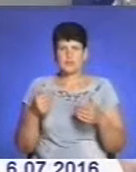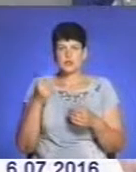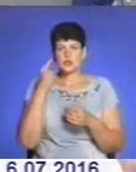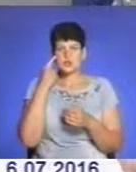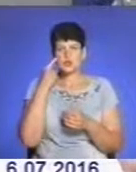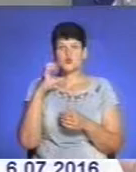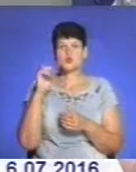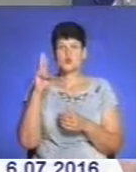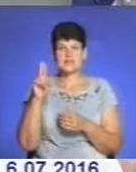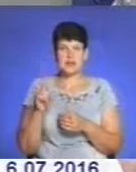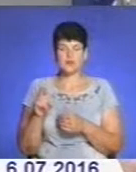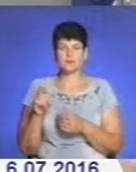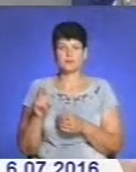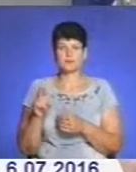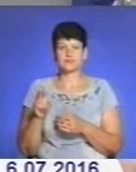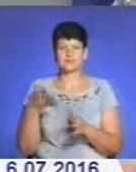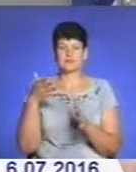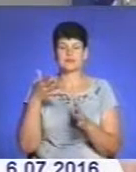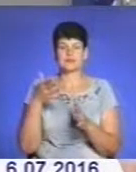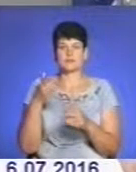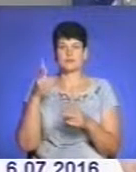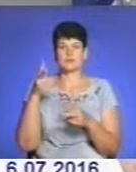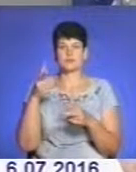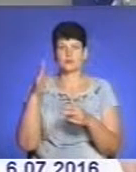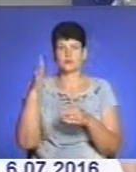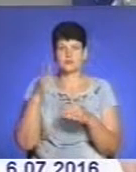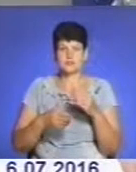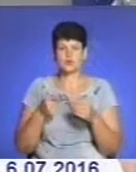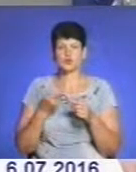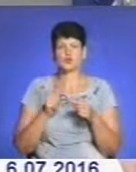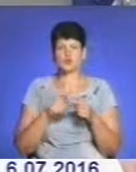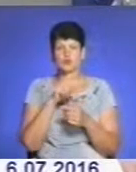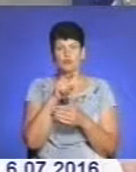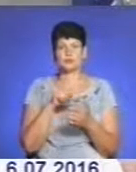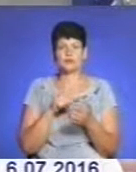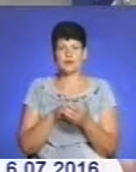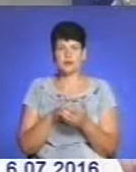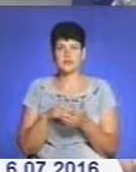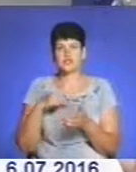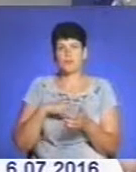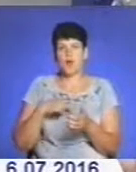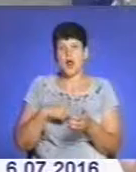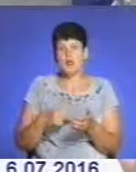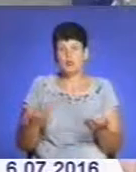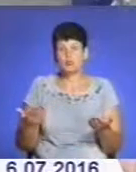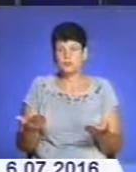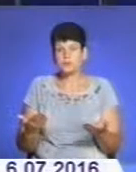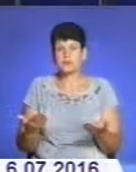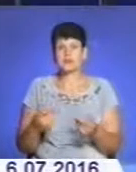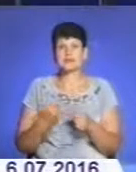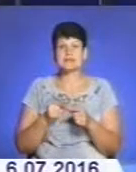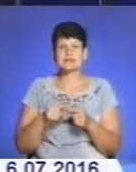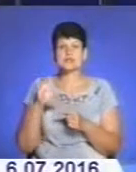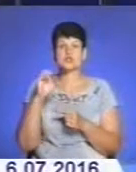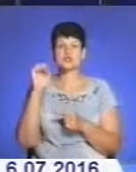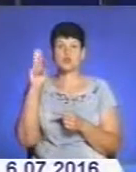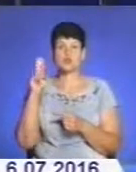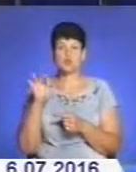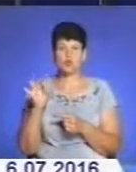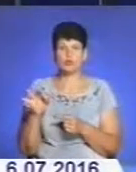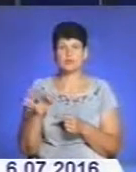соціальному зрізу цього питання, чи моральному зрізу цього питання. Це вже соціологи, психологи